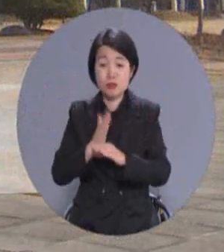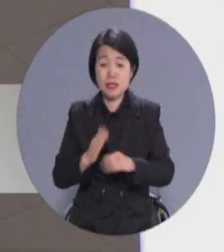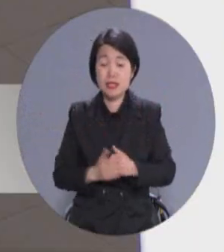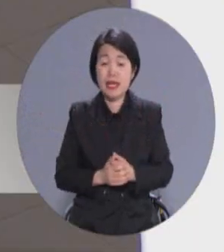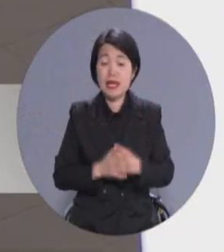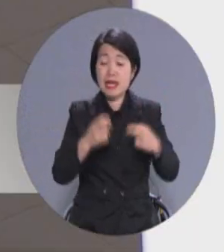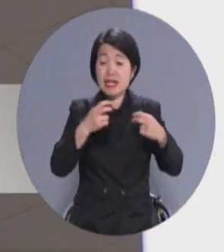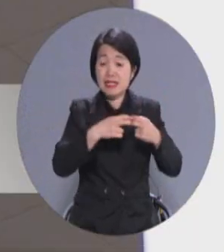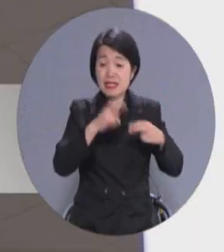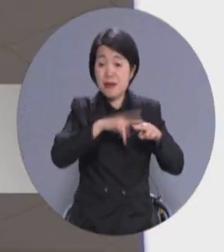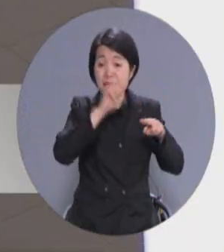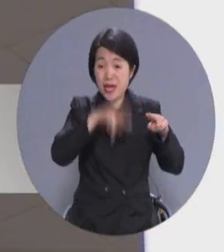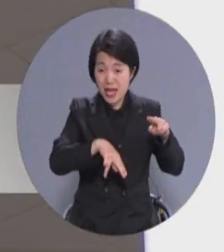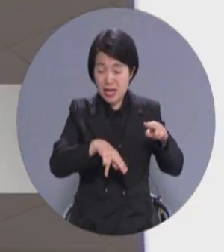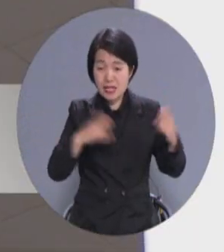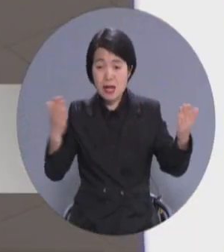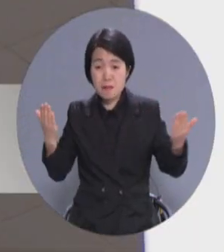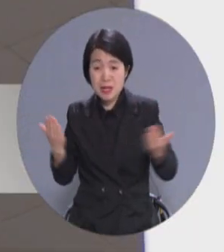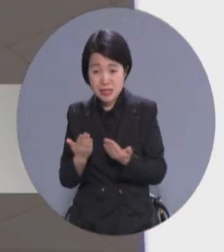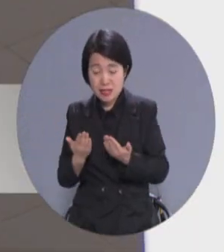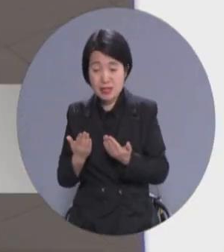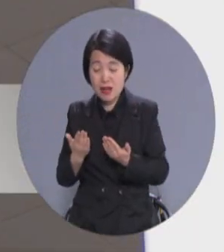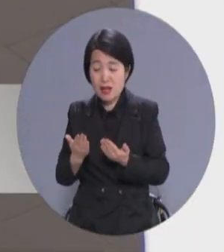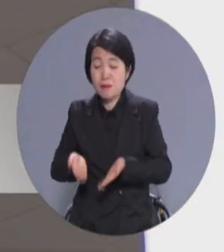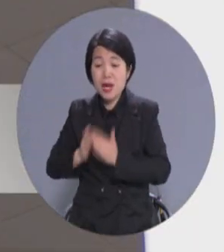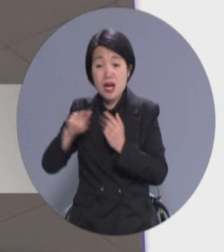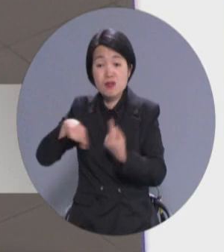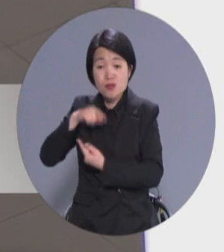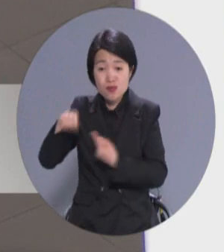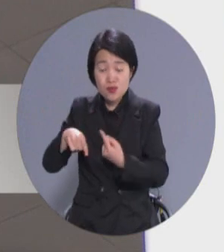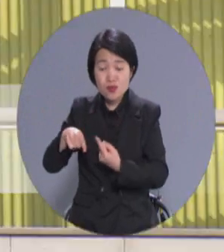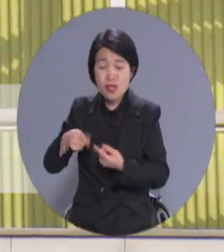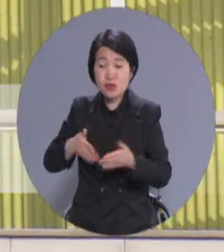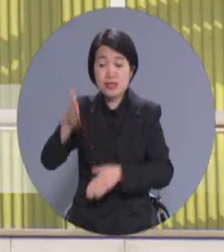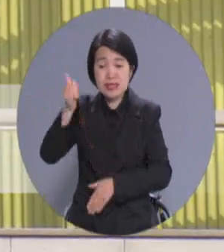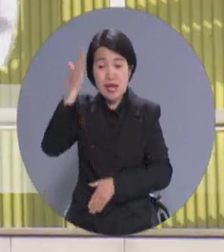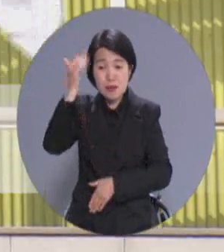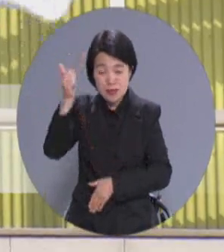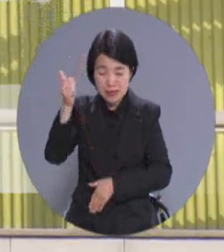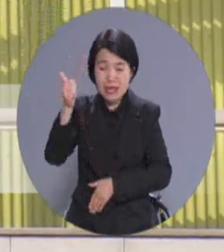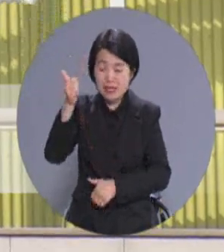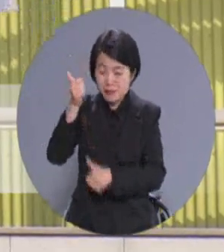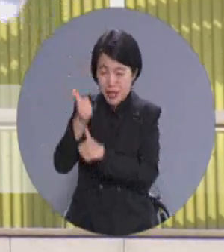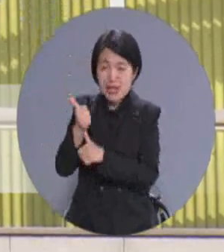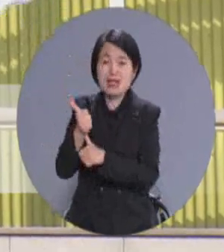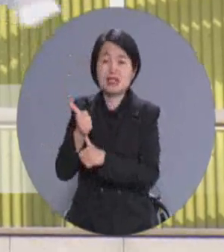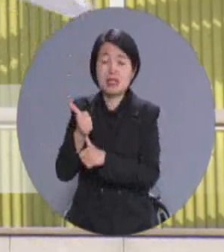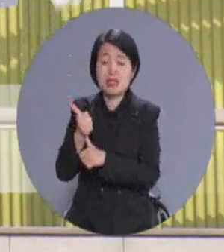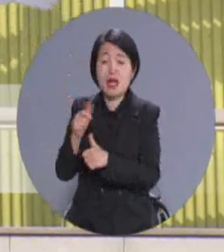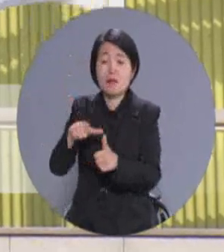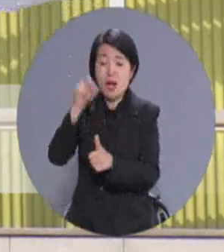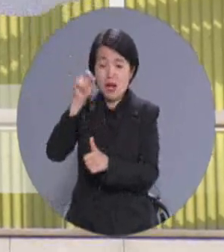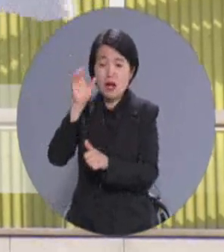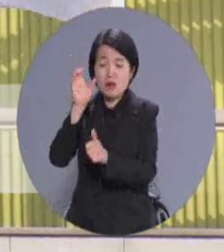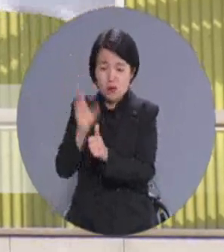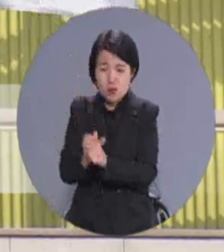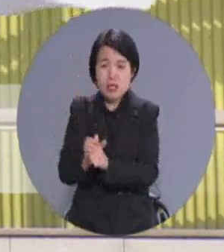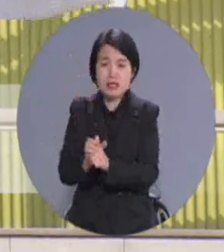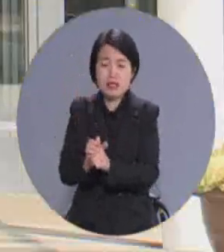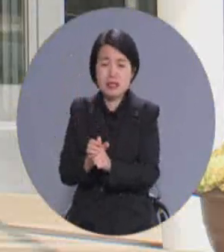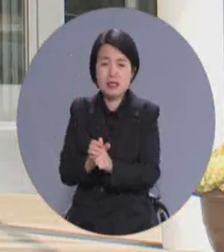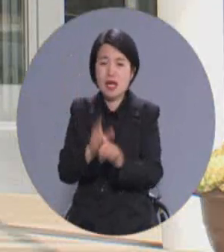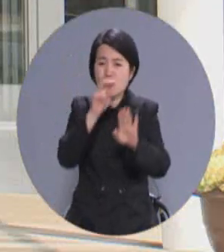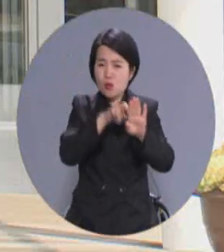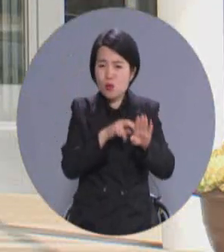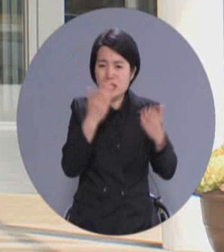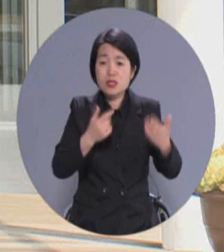의사 집단행동 재난안전대책본부는 도지사를 본부장, 행정부지사를 차장으로 의료 공백을 최소화하기 위한